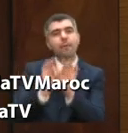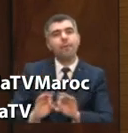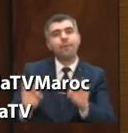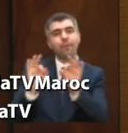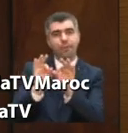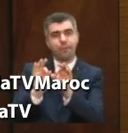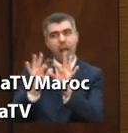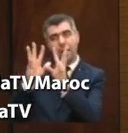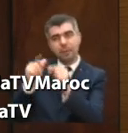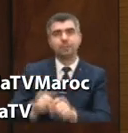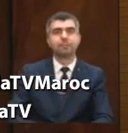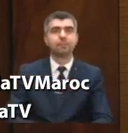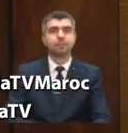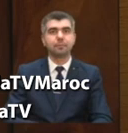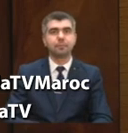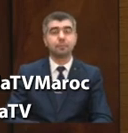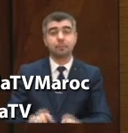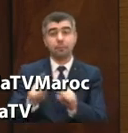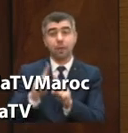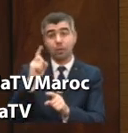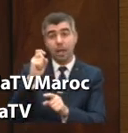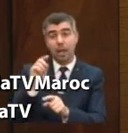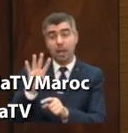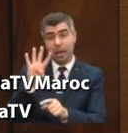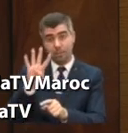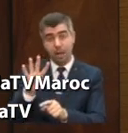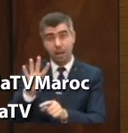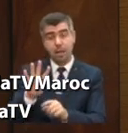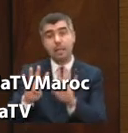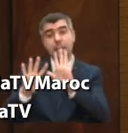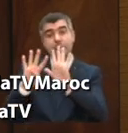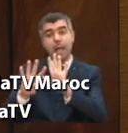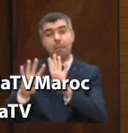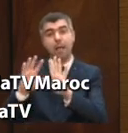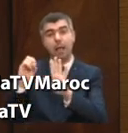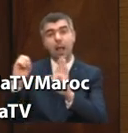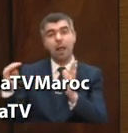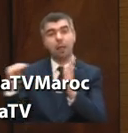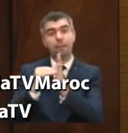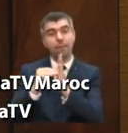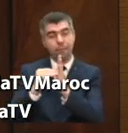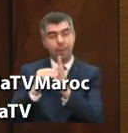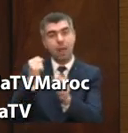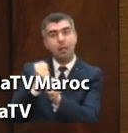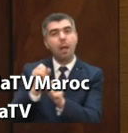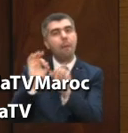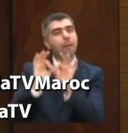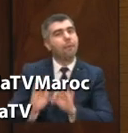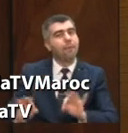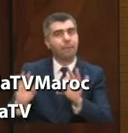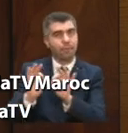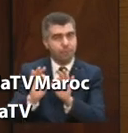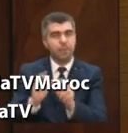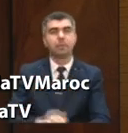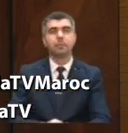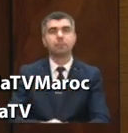هذه المرحلة، بينما بلغت صريحة شهر أبريل ما يزيد عن 900,000 أجير مصرح بتوقفهم مؤقتا عن العمل